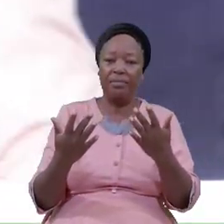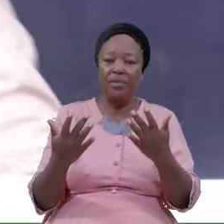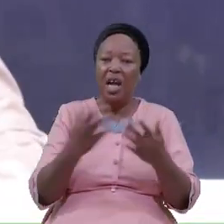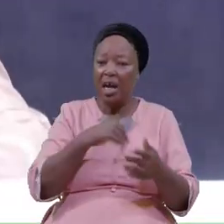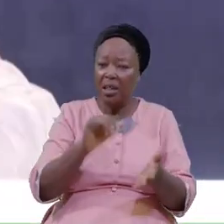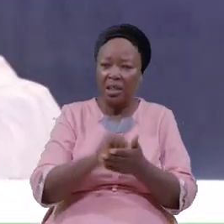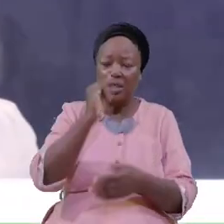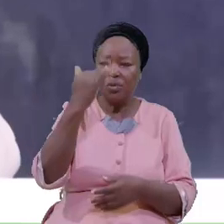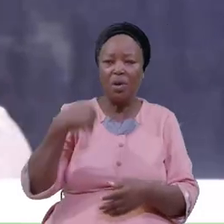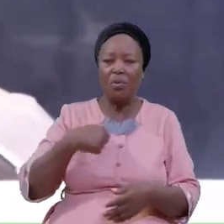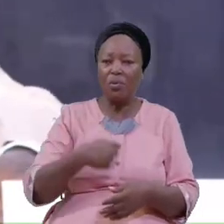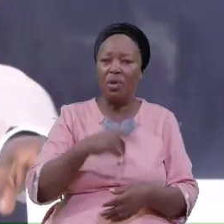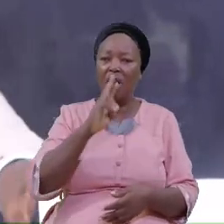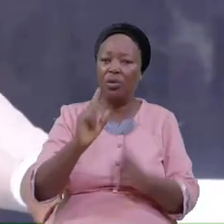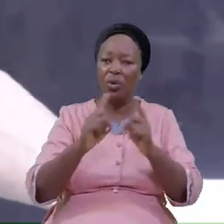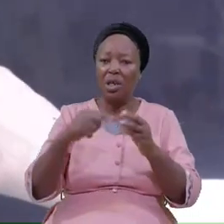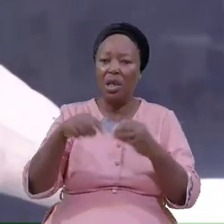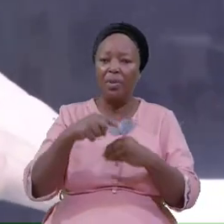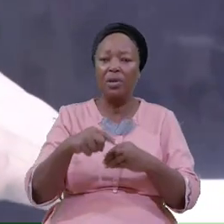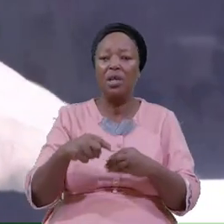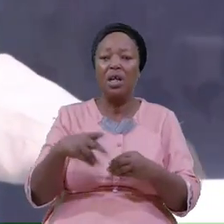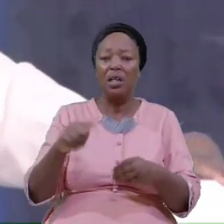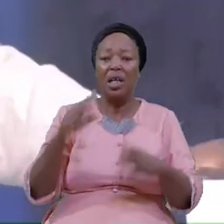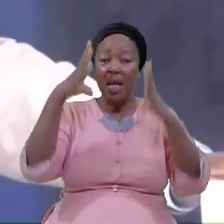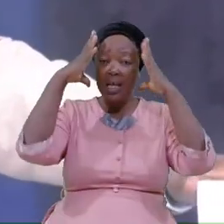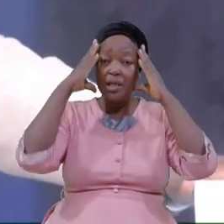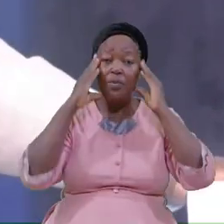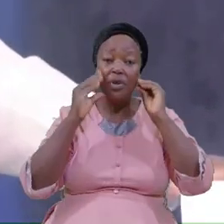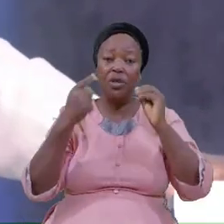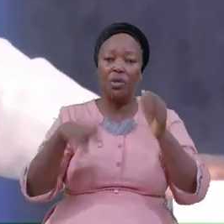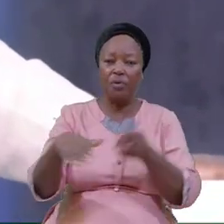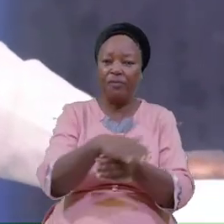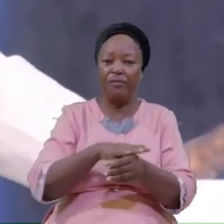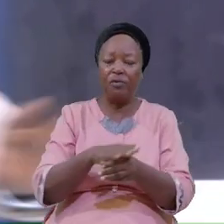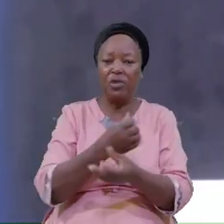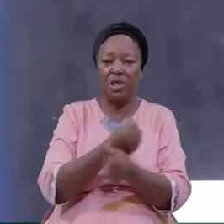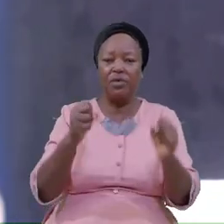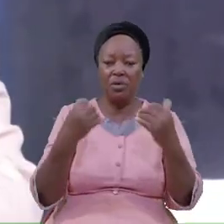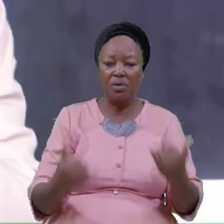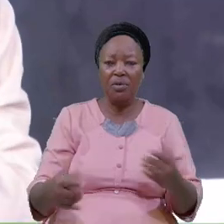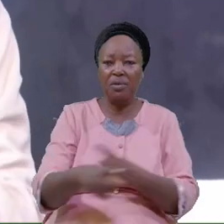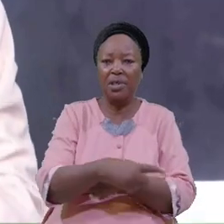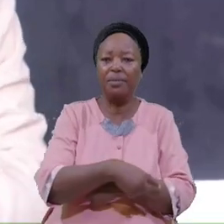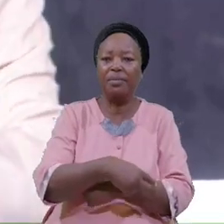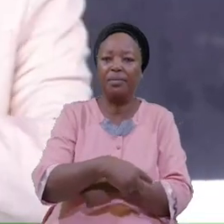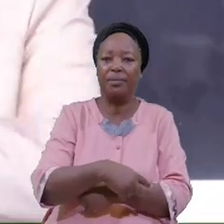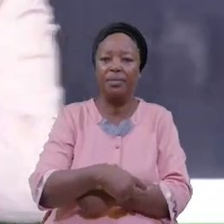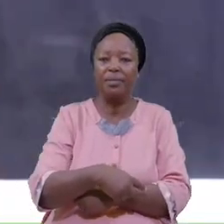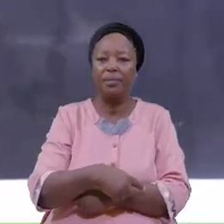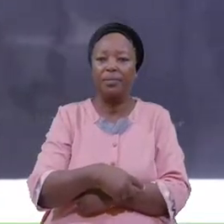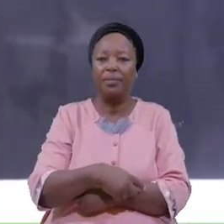about the experience of full salvation today. Et voilà pourquoi nous parlons aujourd'hui de l'expérience du plein the